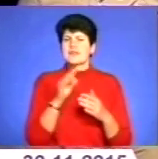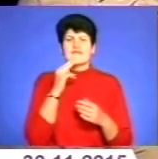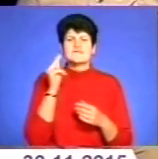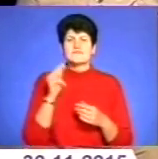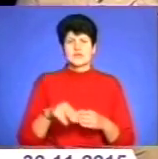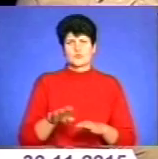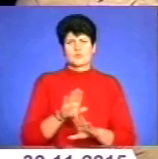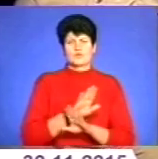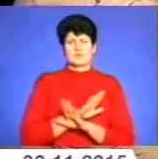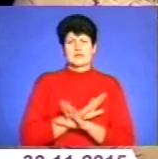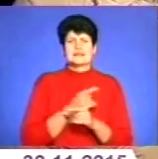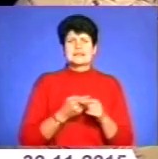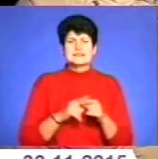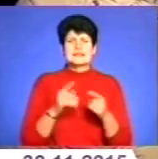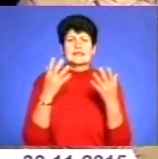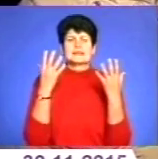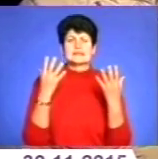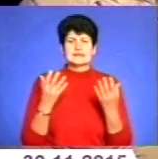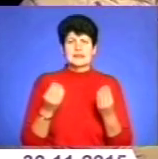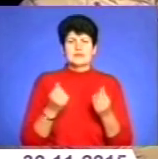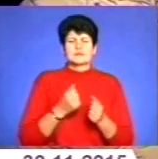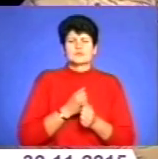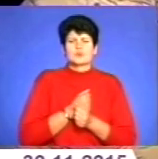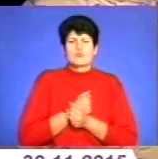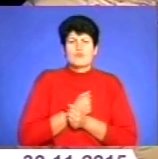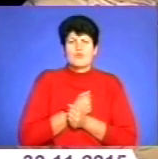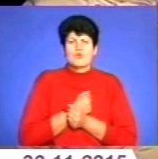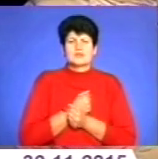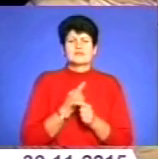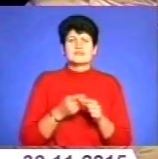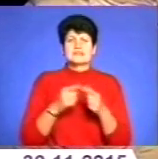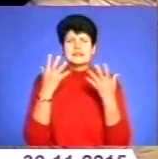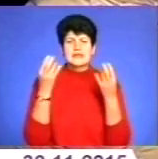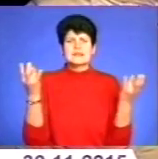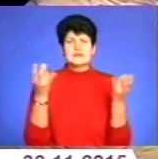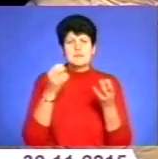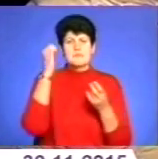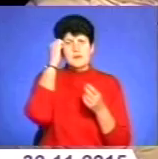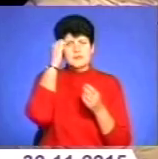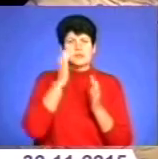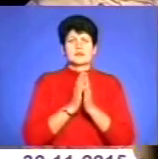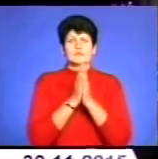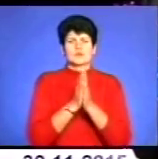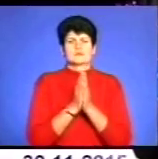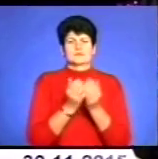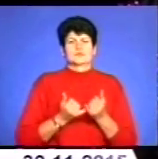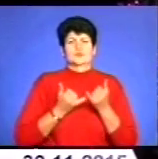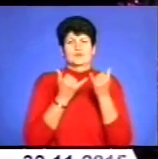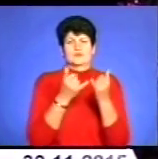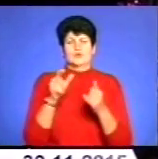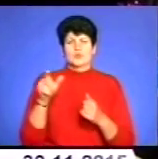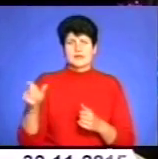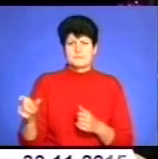І цей день – це день скорботи. В цей день потрібно просто пам'ятати, молитися, вшановувати людей. Намагаюся